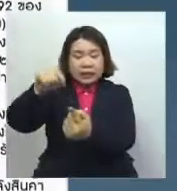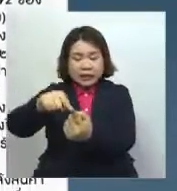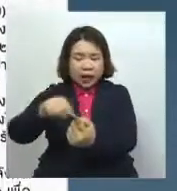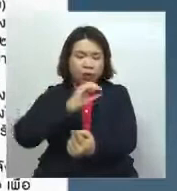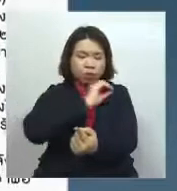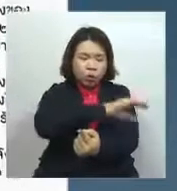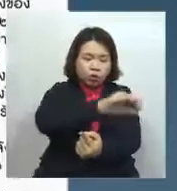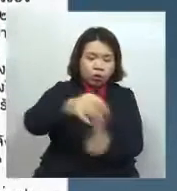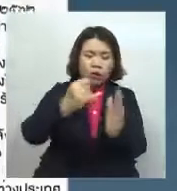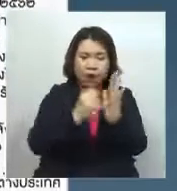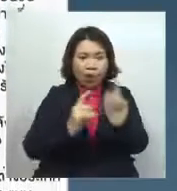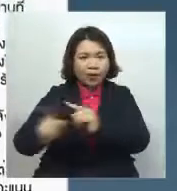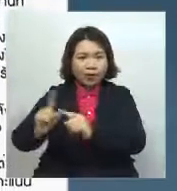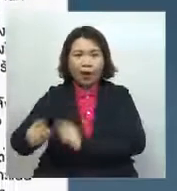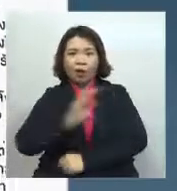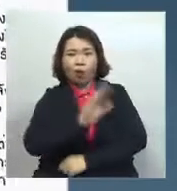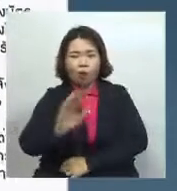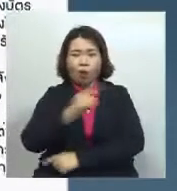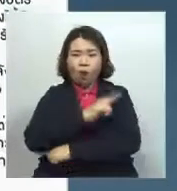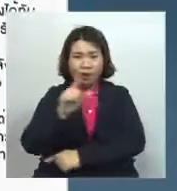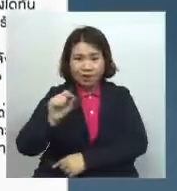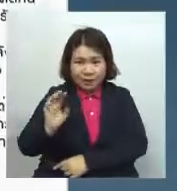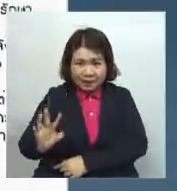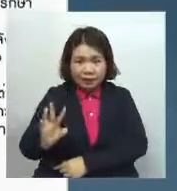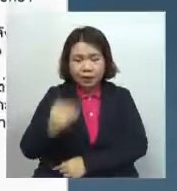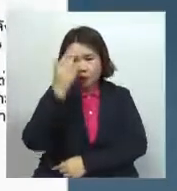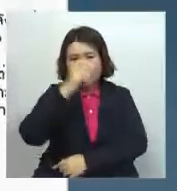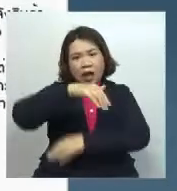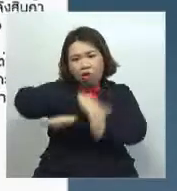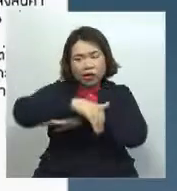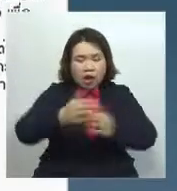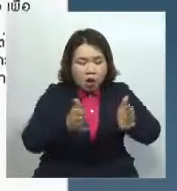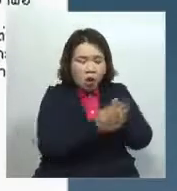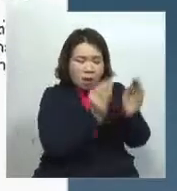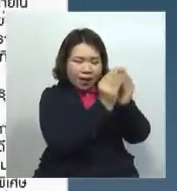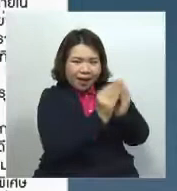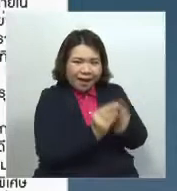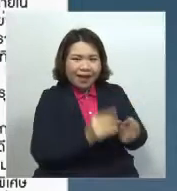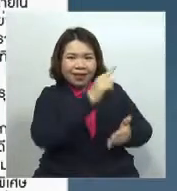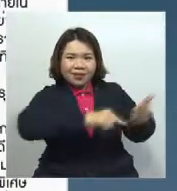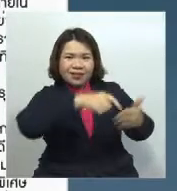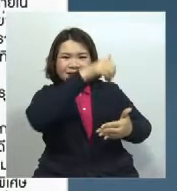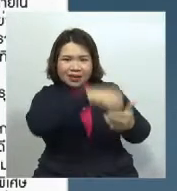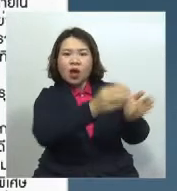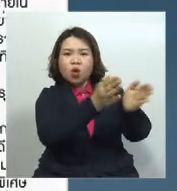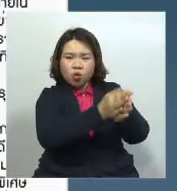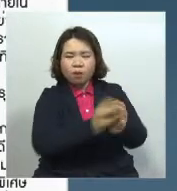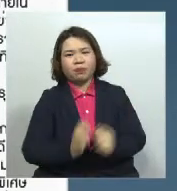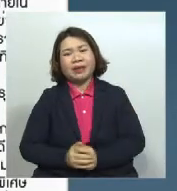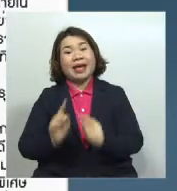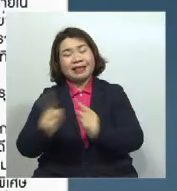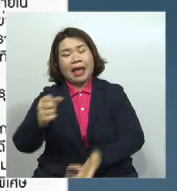มาที่ กกตอ Skeksใช่เลยวที่ 24 เพื่อใหชงเย็idge จะนับรวม ผม บัต Horอน